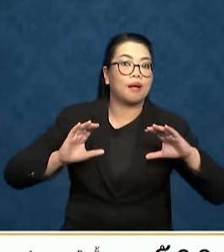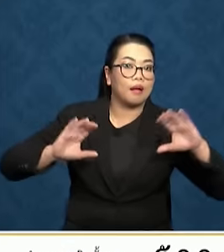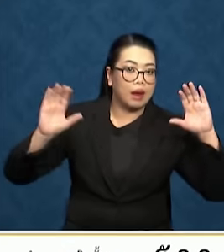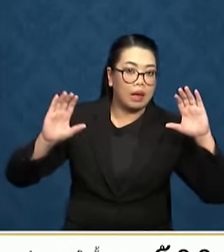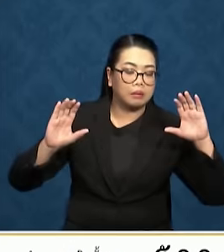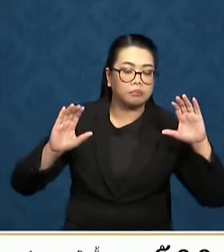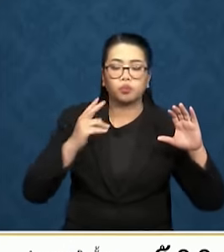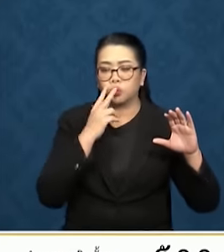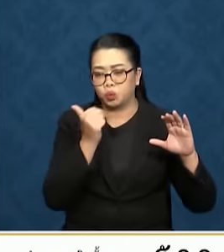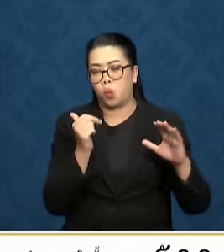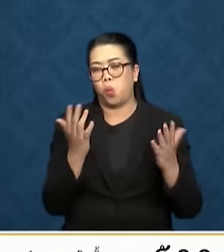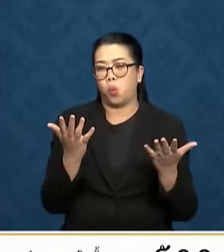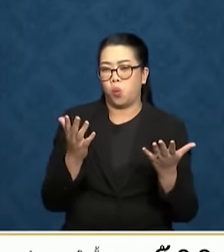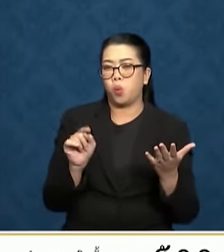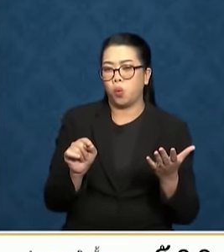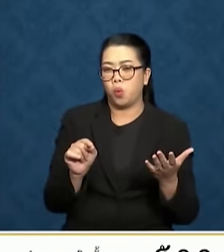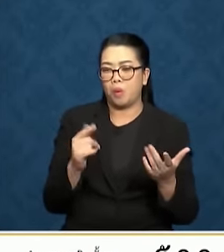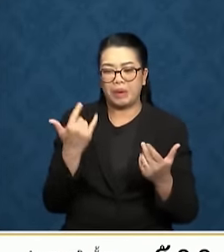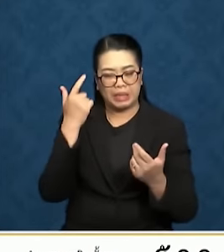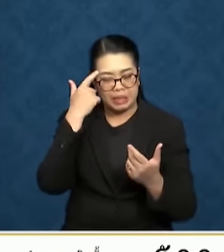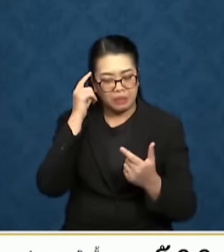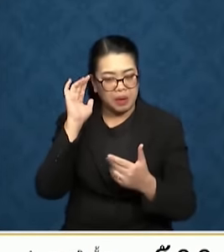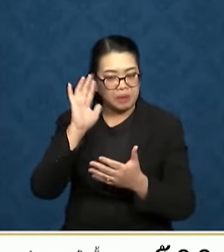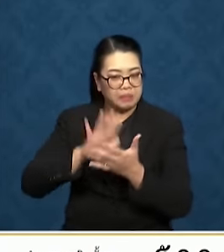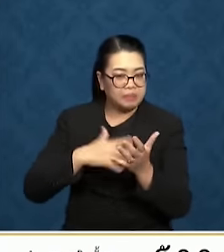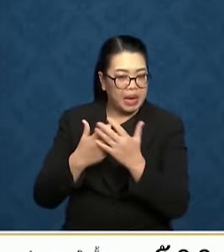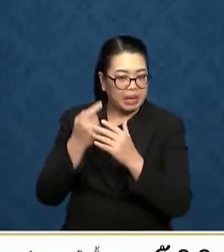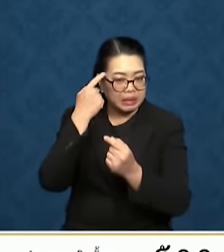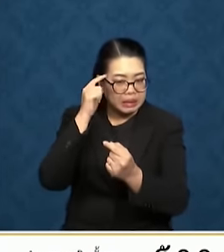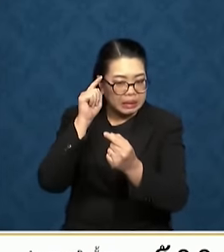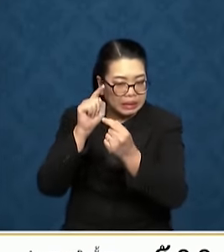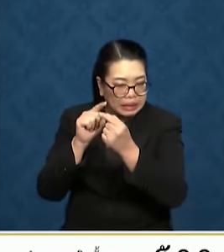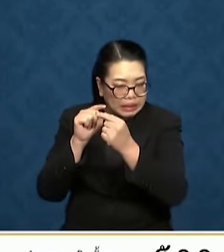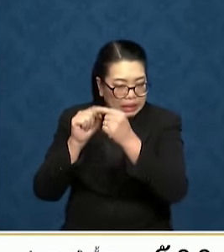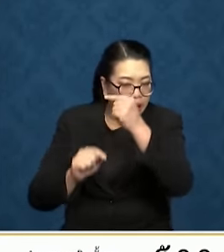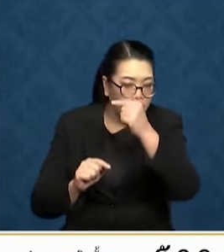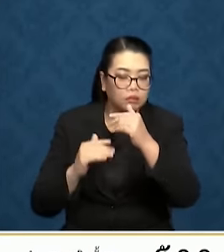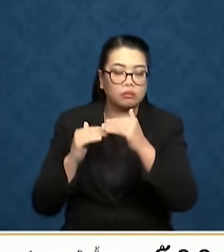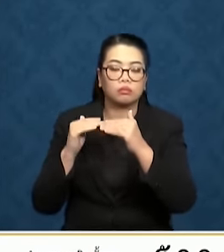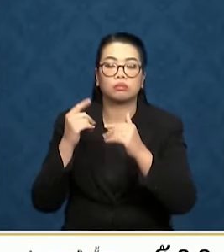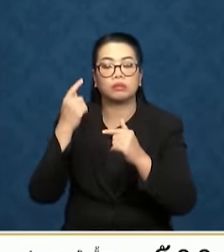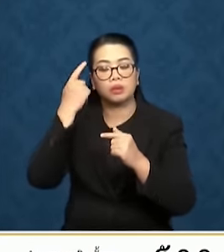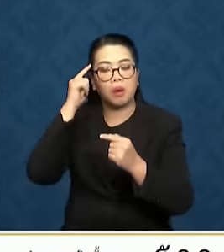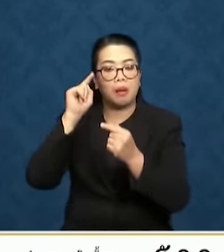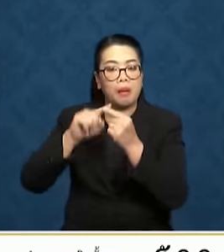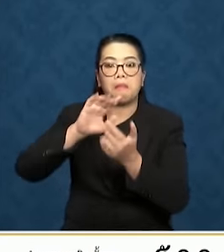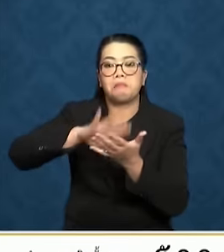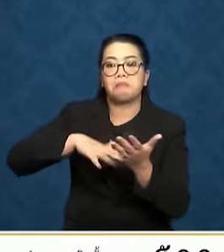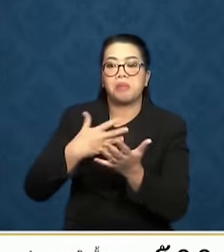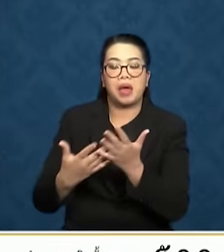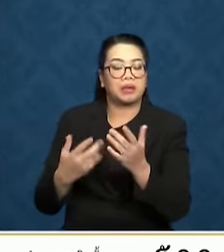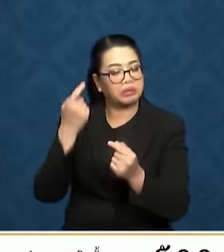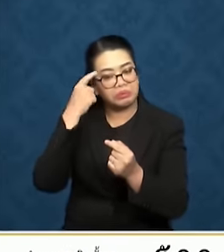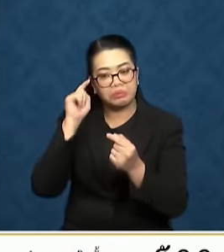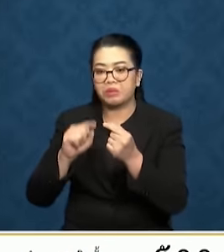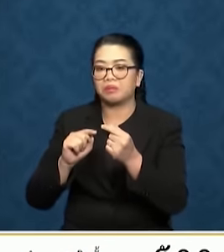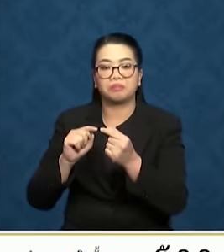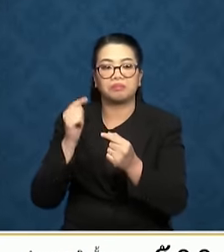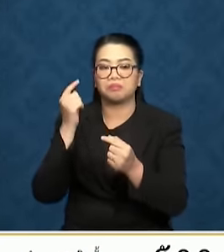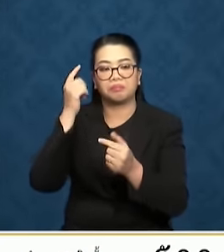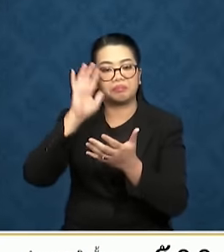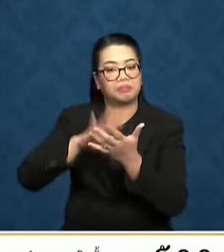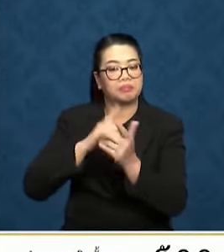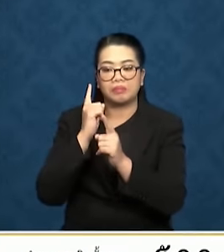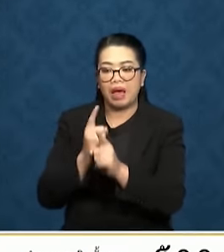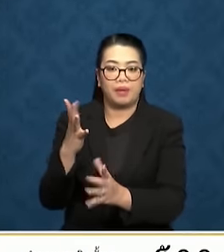เสี่ยงที่จะไม่ได้ตามเป้าครับท่านประธานการจัดเก็บภาษีอย่างที่ผมได้เล่าให้ประชาชนฟังไปแล้ว